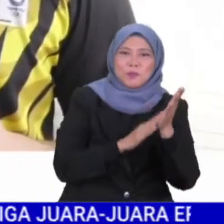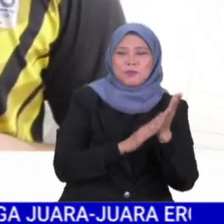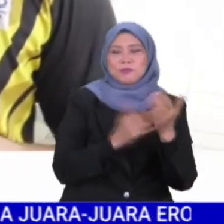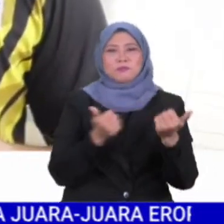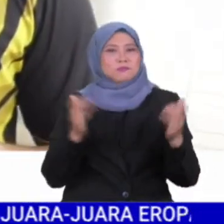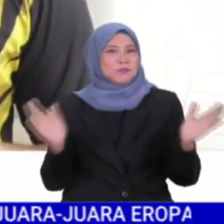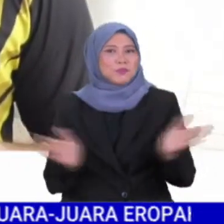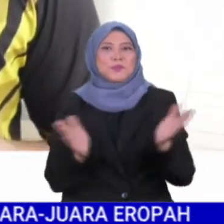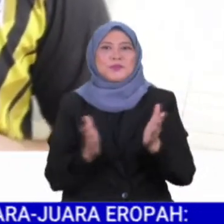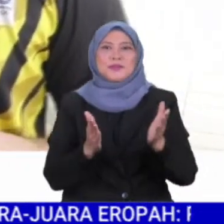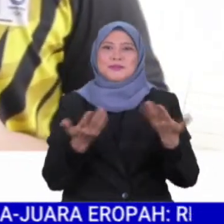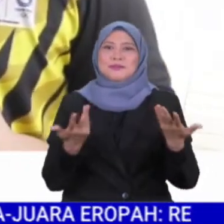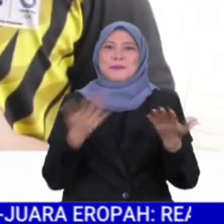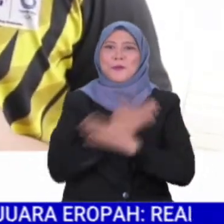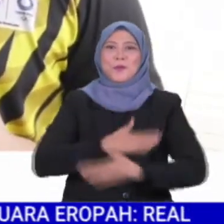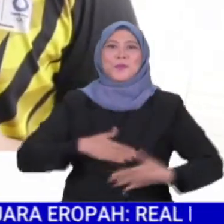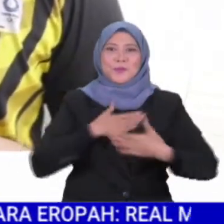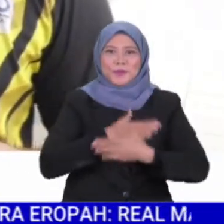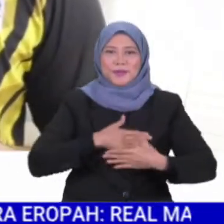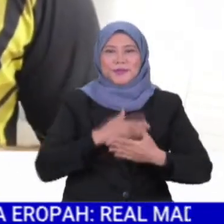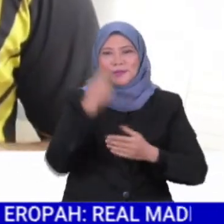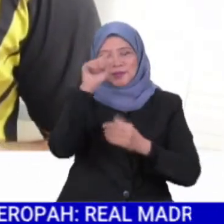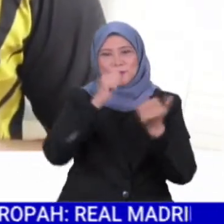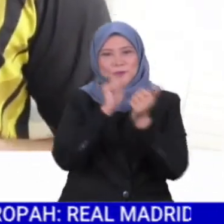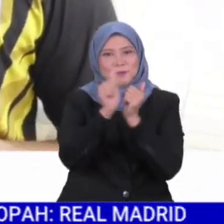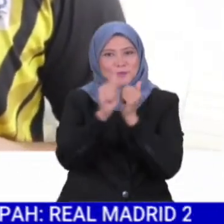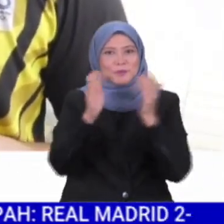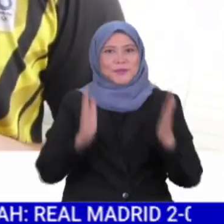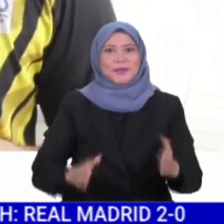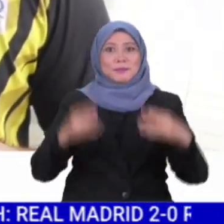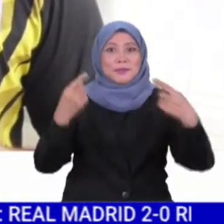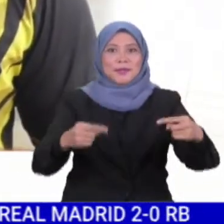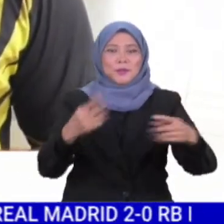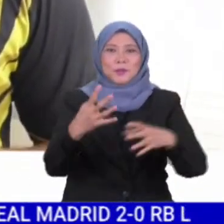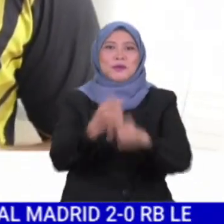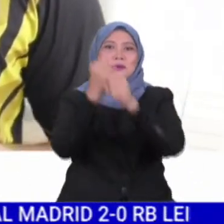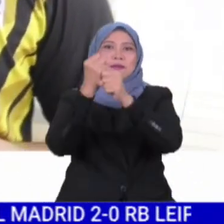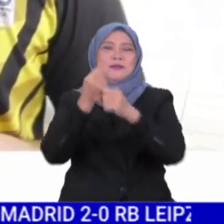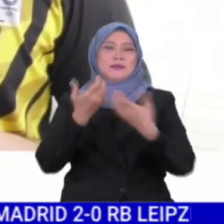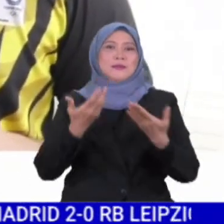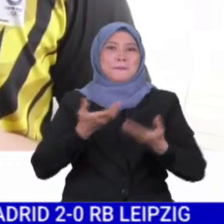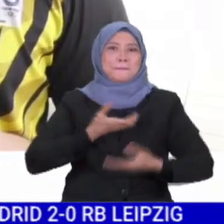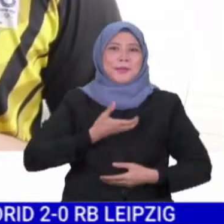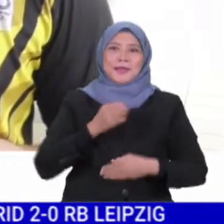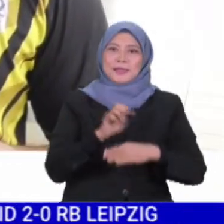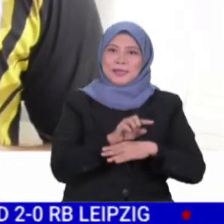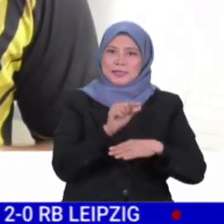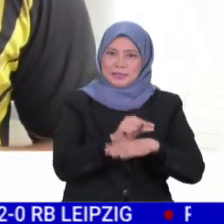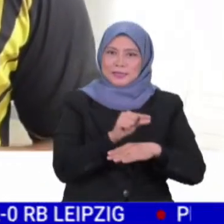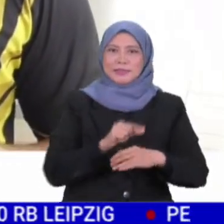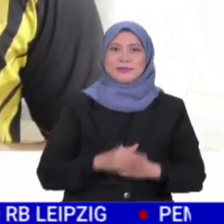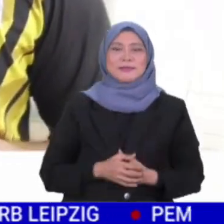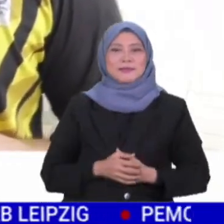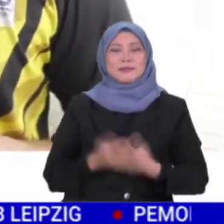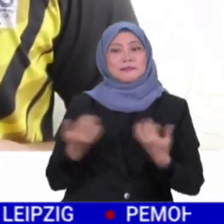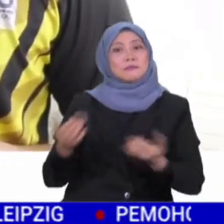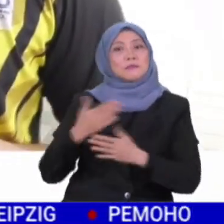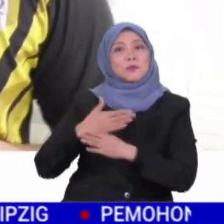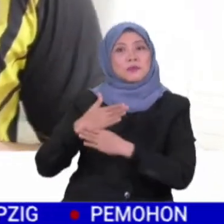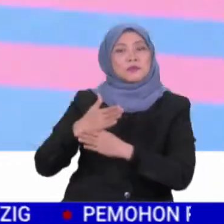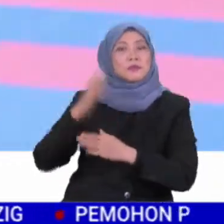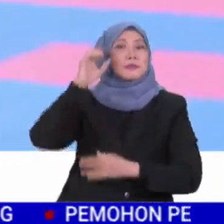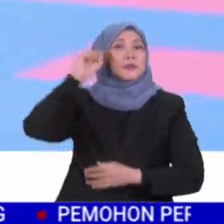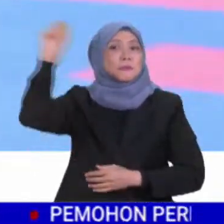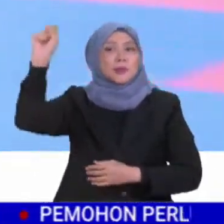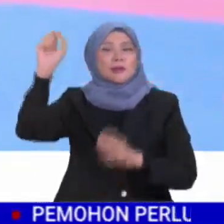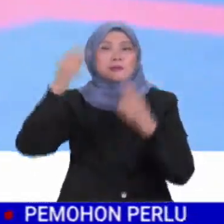amat menggalakkan ataupun amat meriah kepada atlet-atlet yang bertanding bagi perebutan pingat gangsa ini. Dan setakat ini apa yang saya boleh kongsikan, Sabah